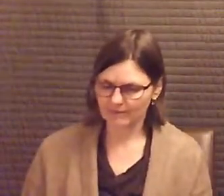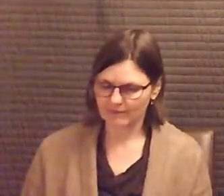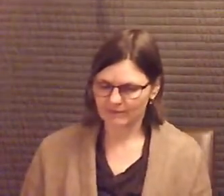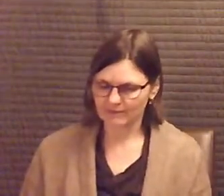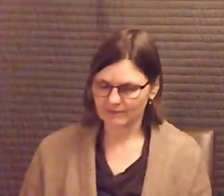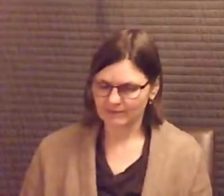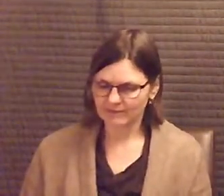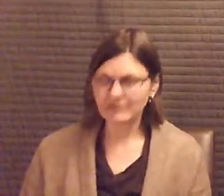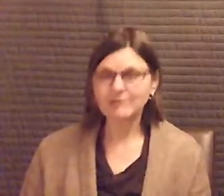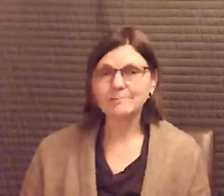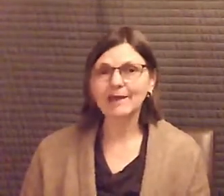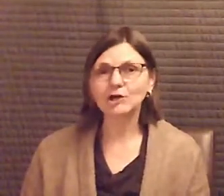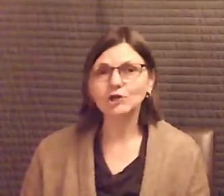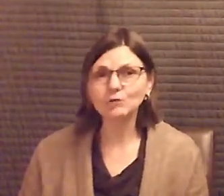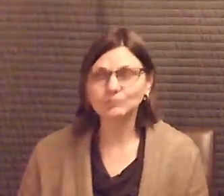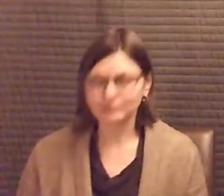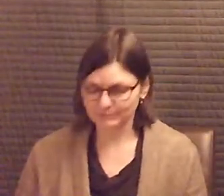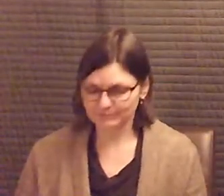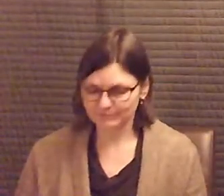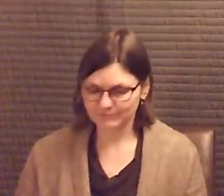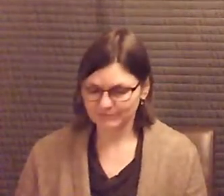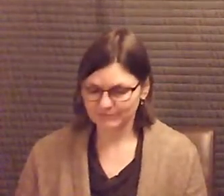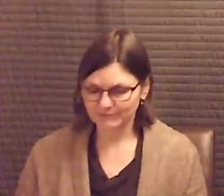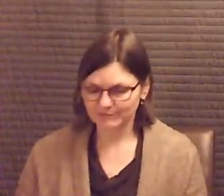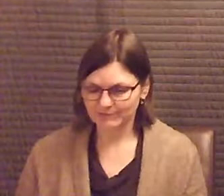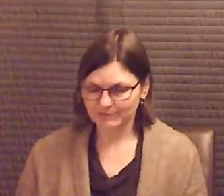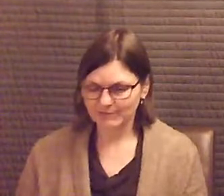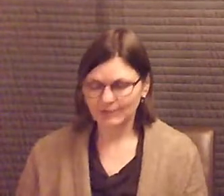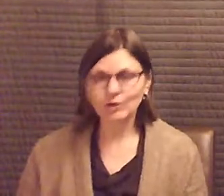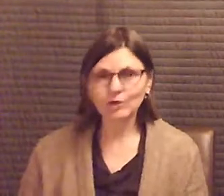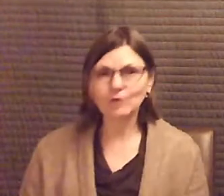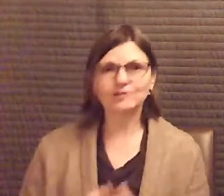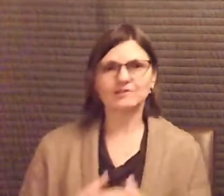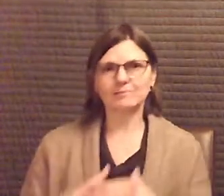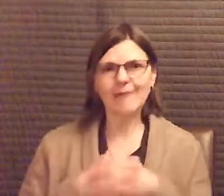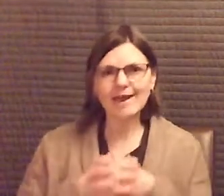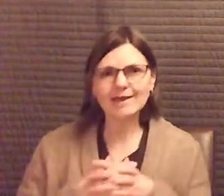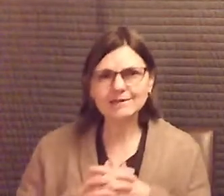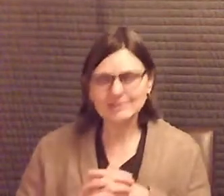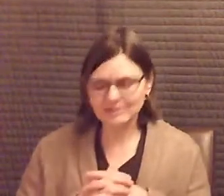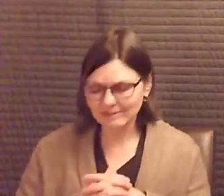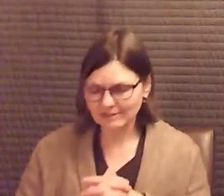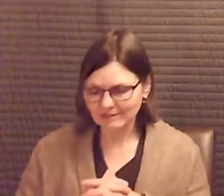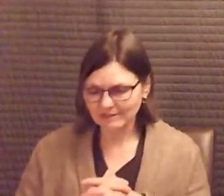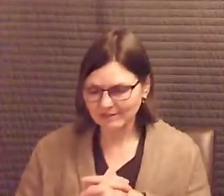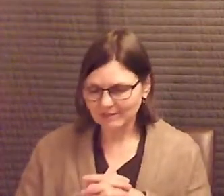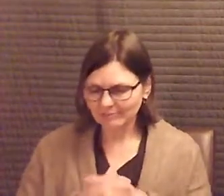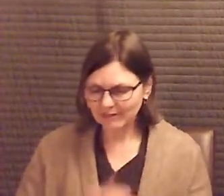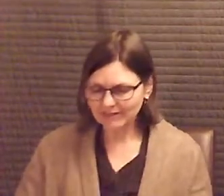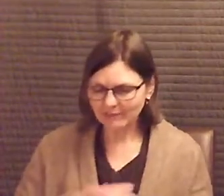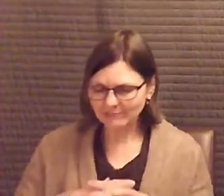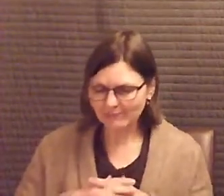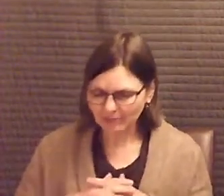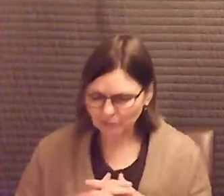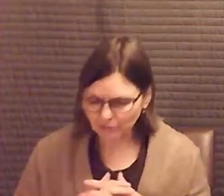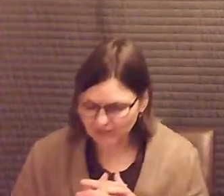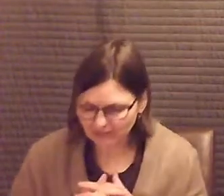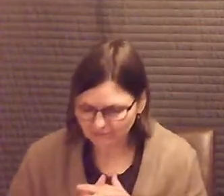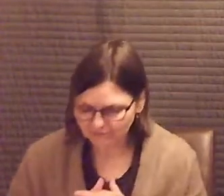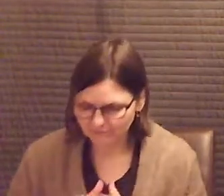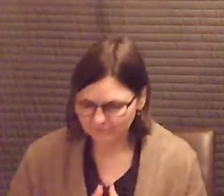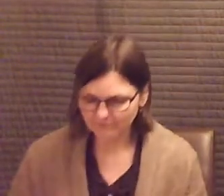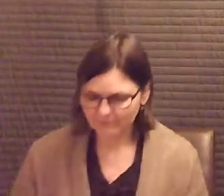is timmy wie in mij gelooft wie leert knuckling geloof niet in mij op en je moest een en die mij